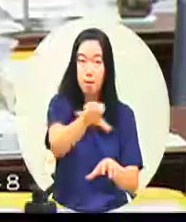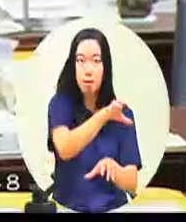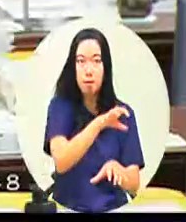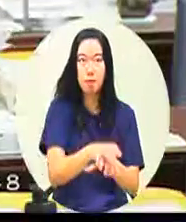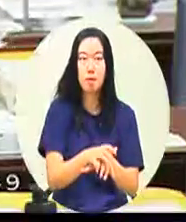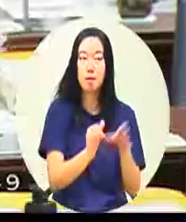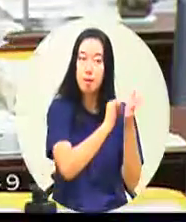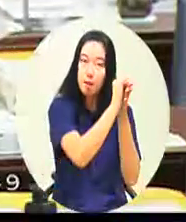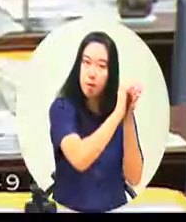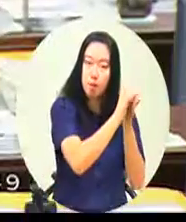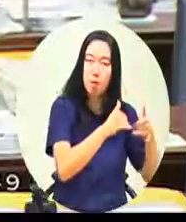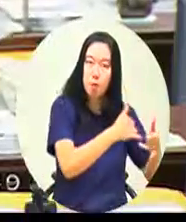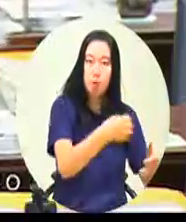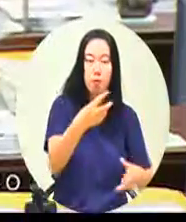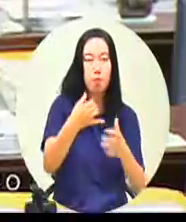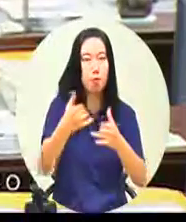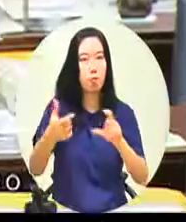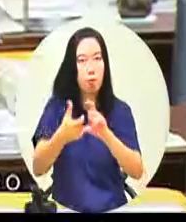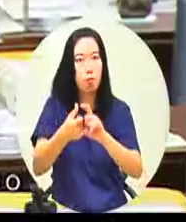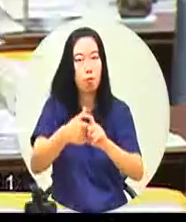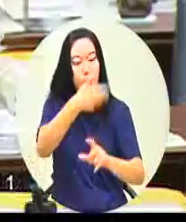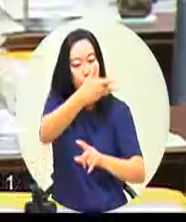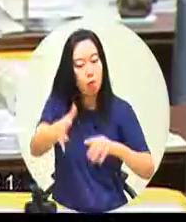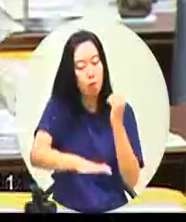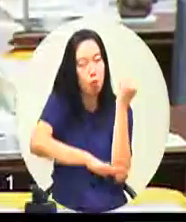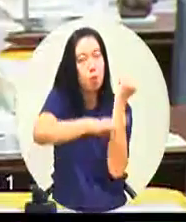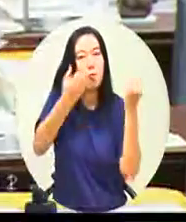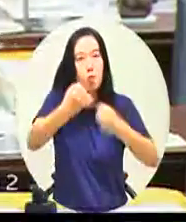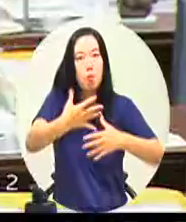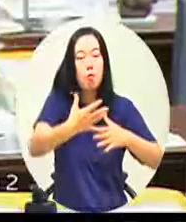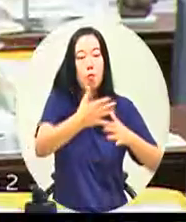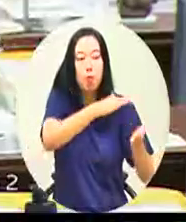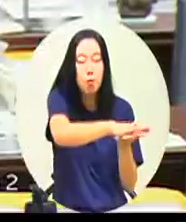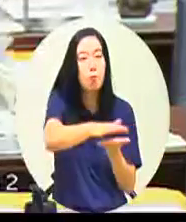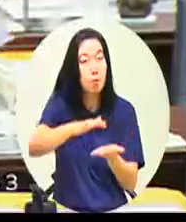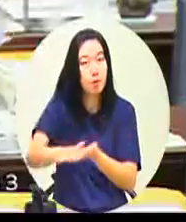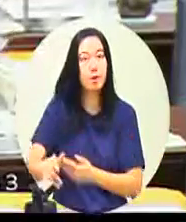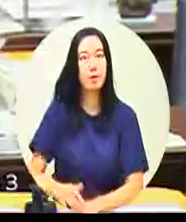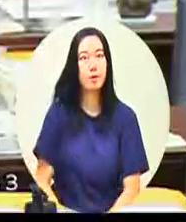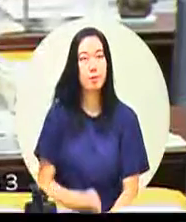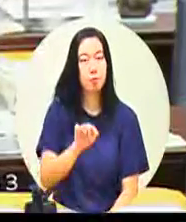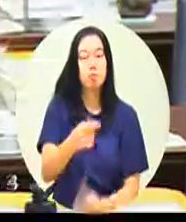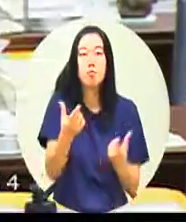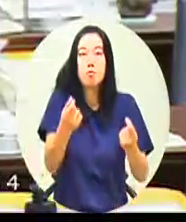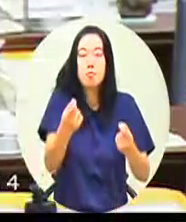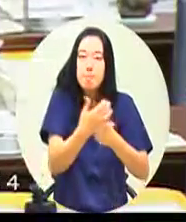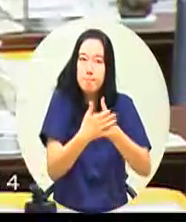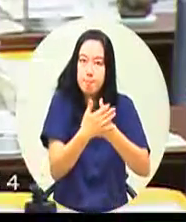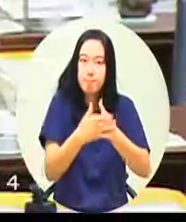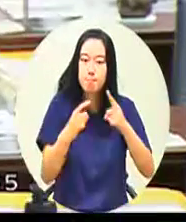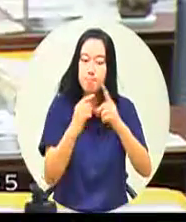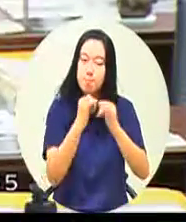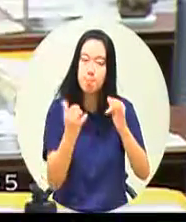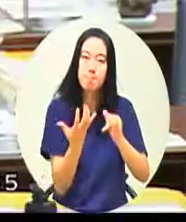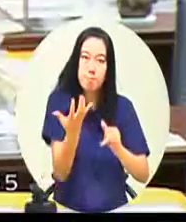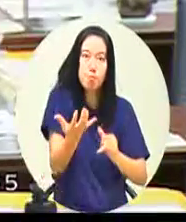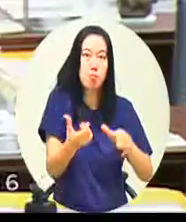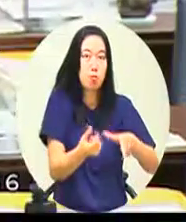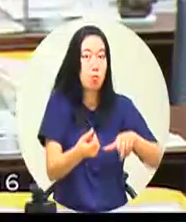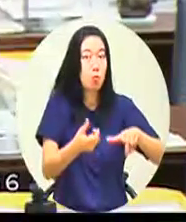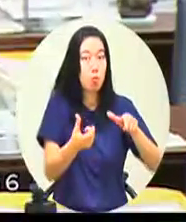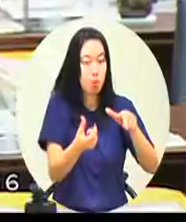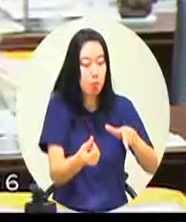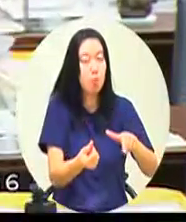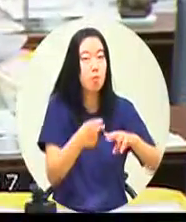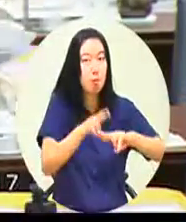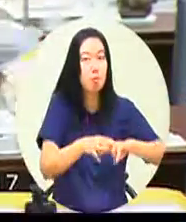顺街三民区里面淹水的问题。这个是不是就是在守护我们绝大多数人的公共利益？局长，你是不是可以